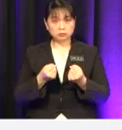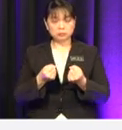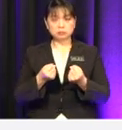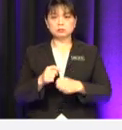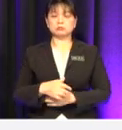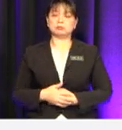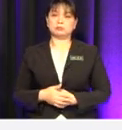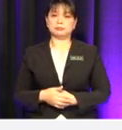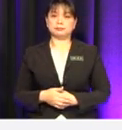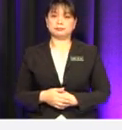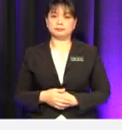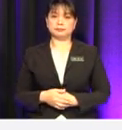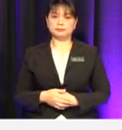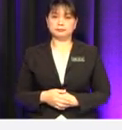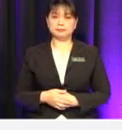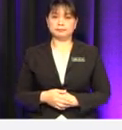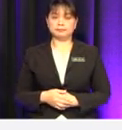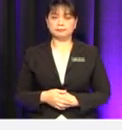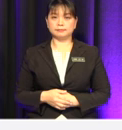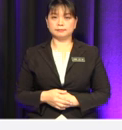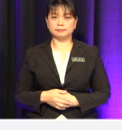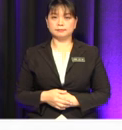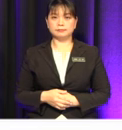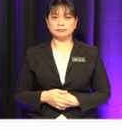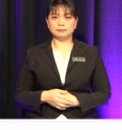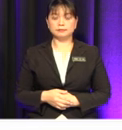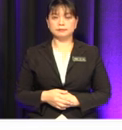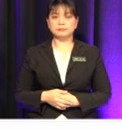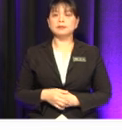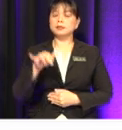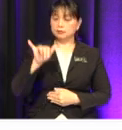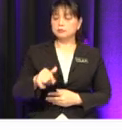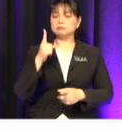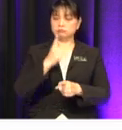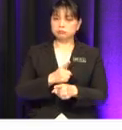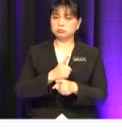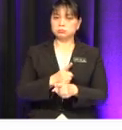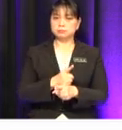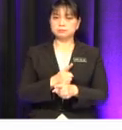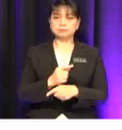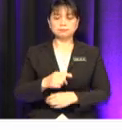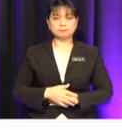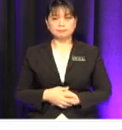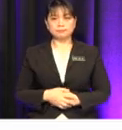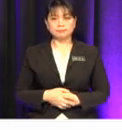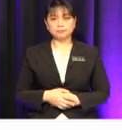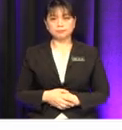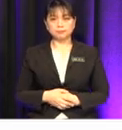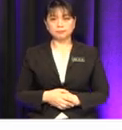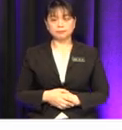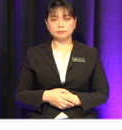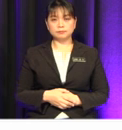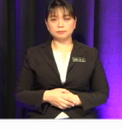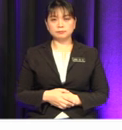Oke so kita tengok jawabannya Ivan ya betul patah Oke patah tertutup